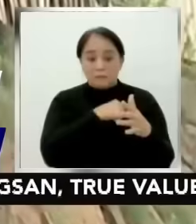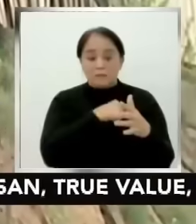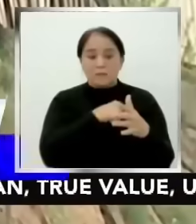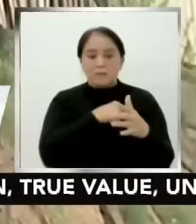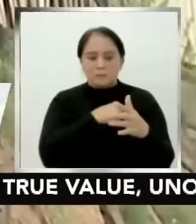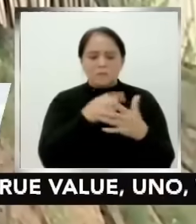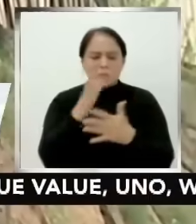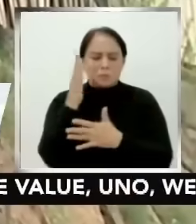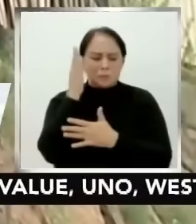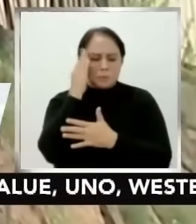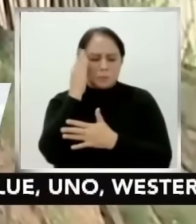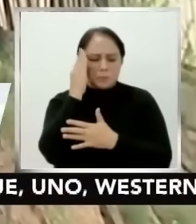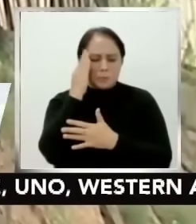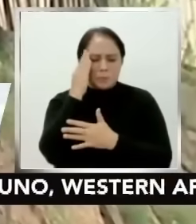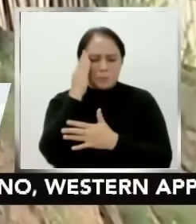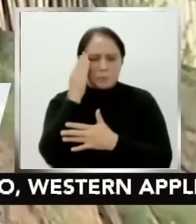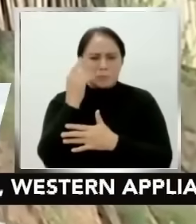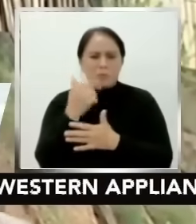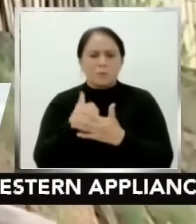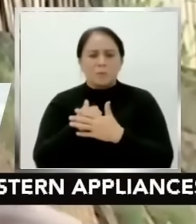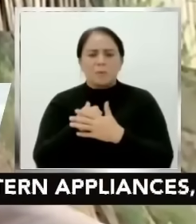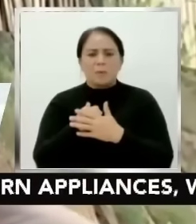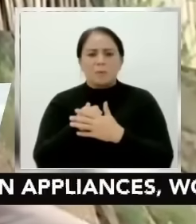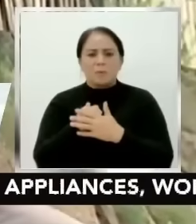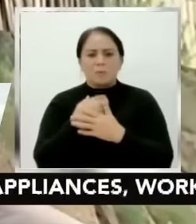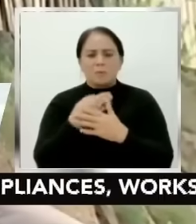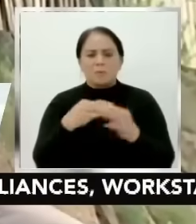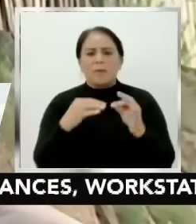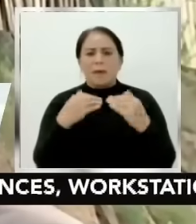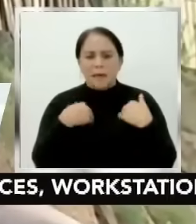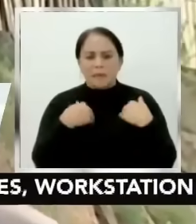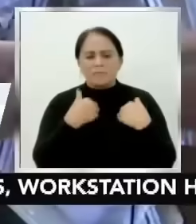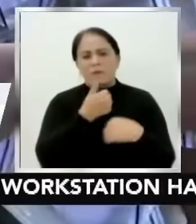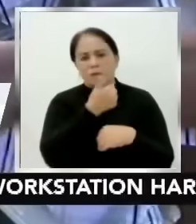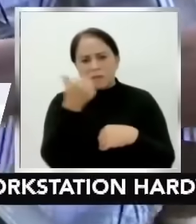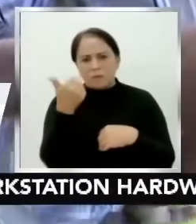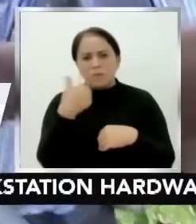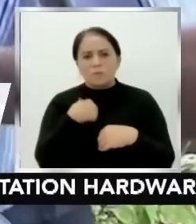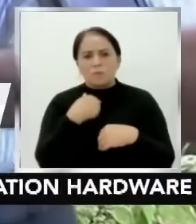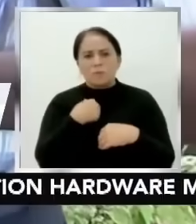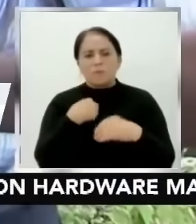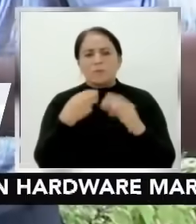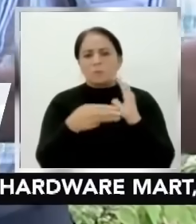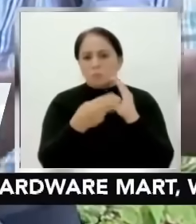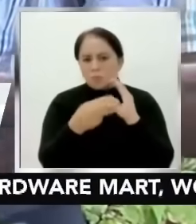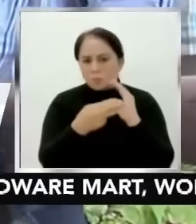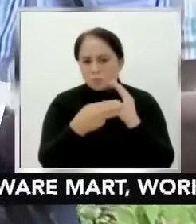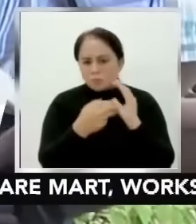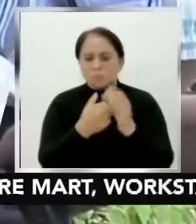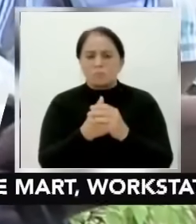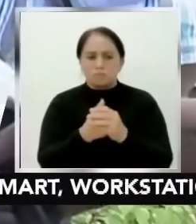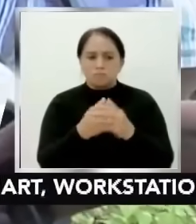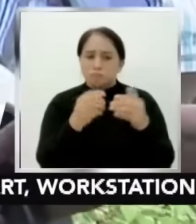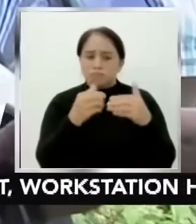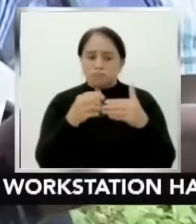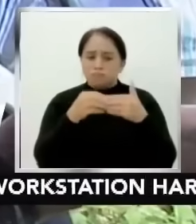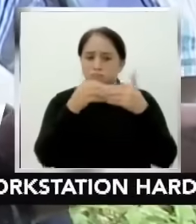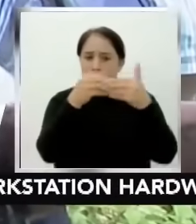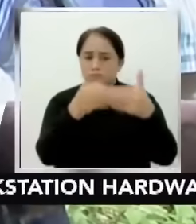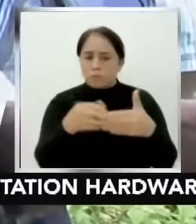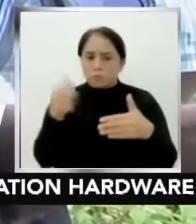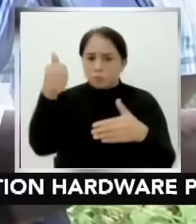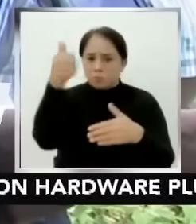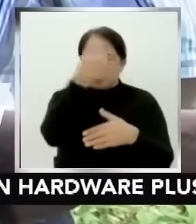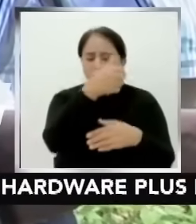na magturo talaga yung. Meron ding mga iba na nagmo-module. Handa raw ang liderato ng SBSI na humarap sa